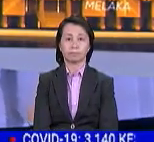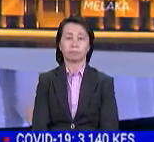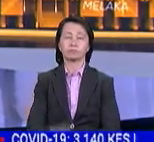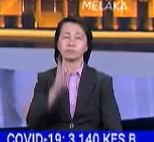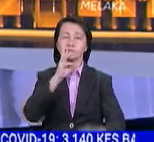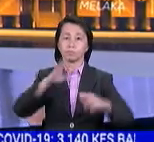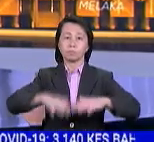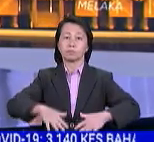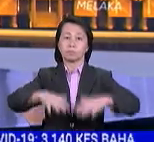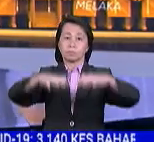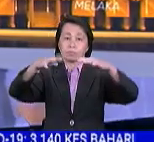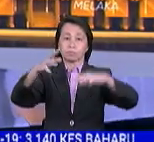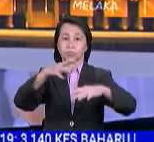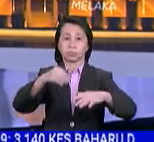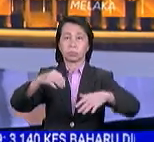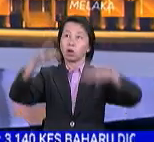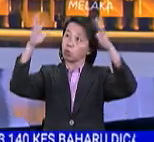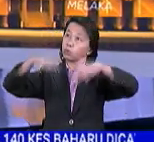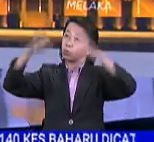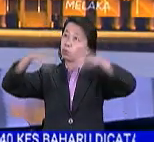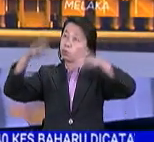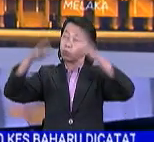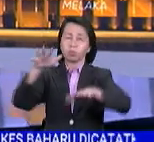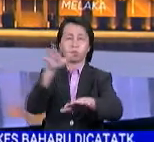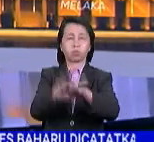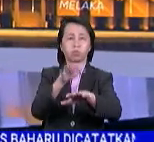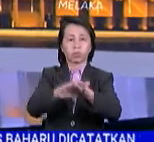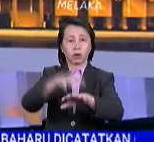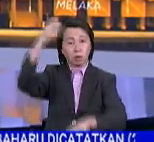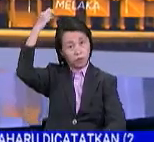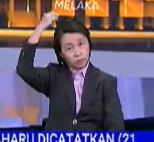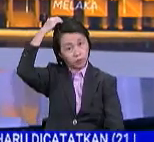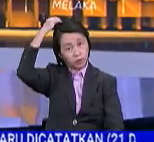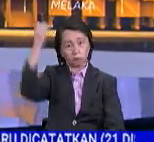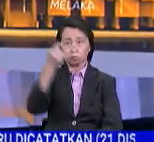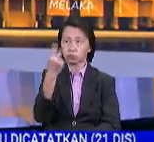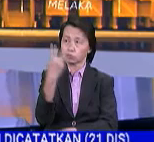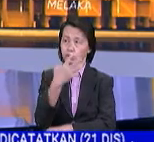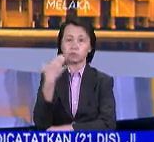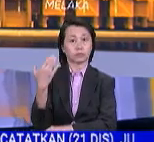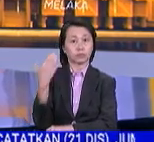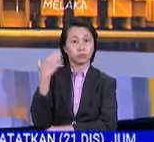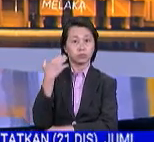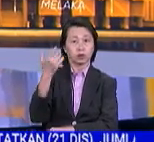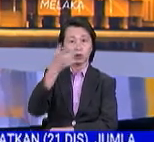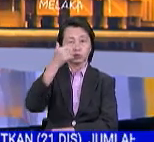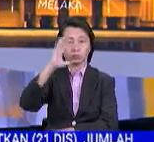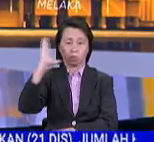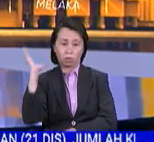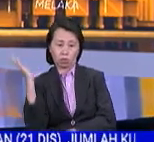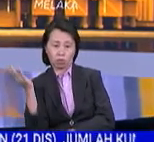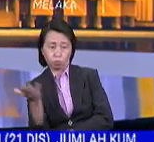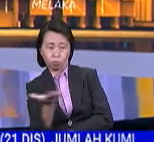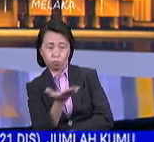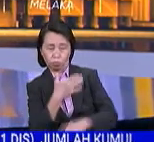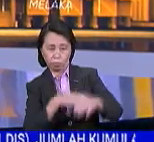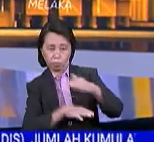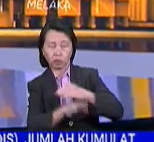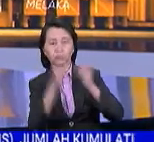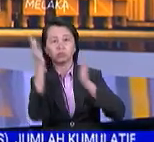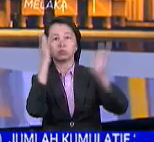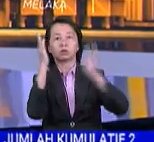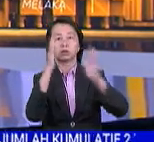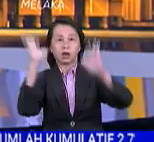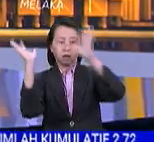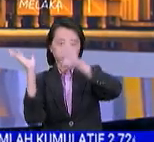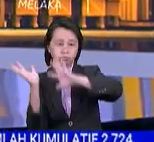Bencana banjir serta taburan hujan yang tinggi di Selangor di beberapa hari lalu disebabkan lekukan tropika yang memasuki negara